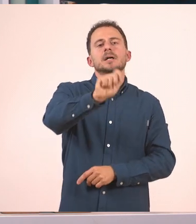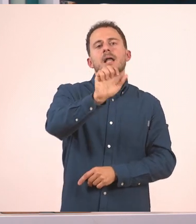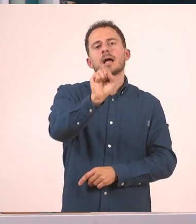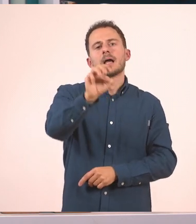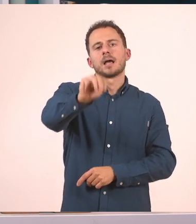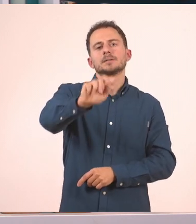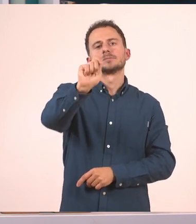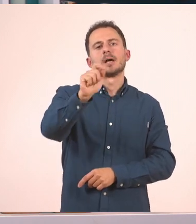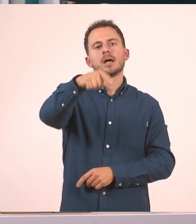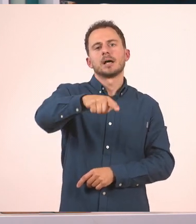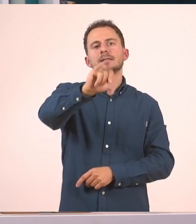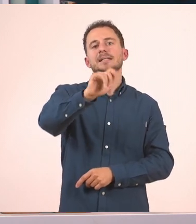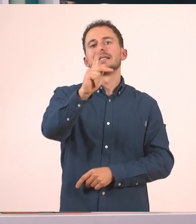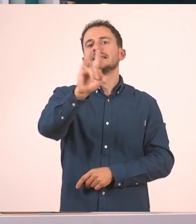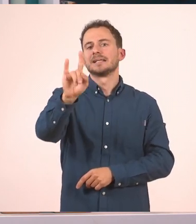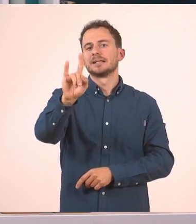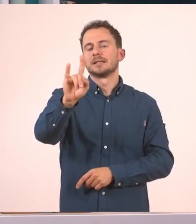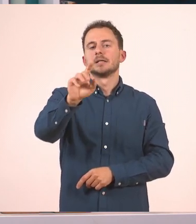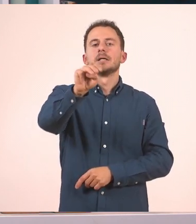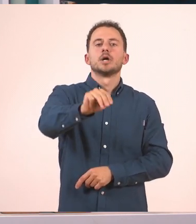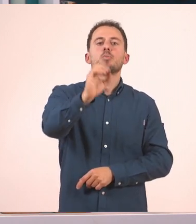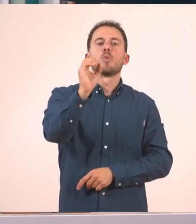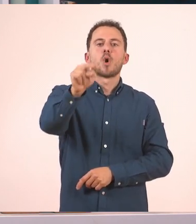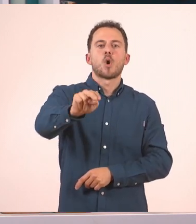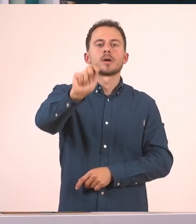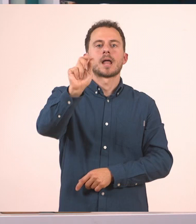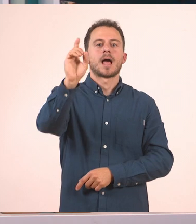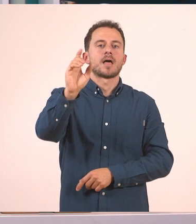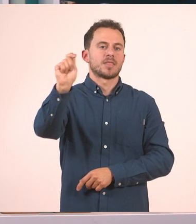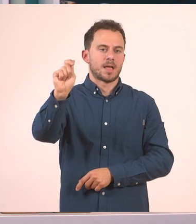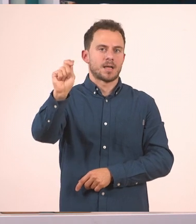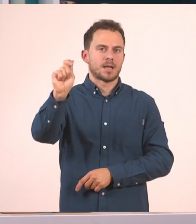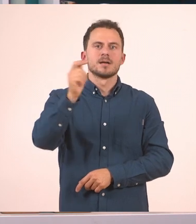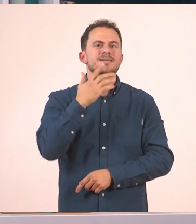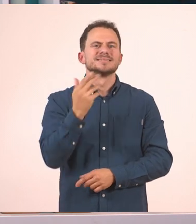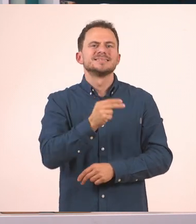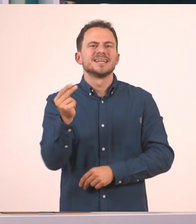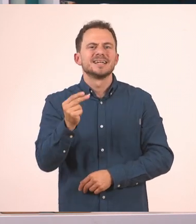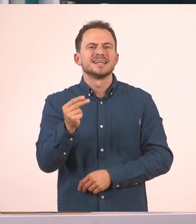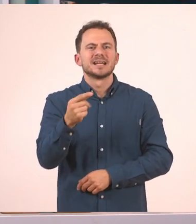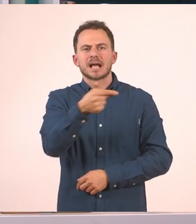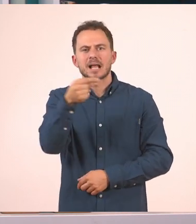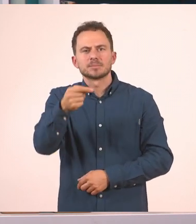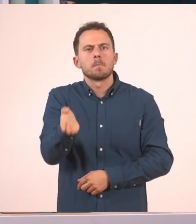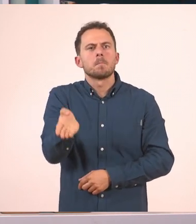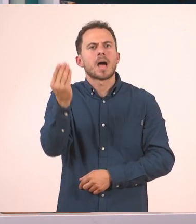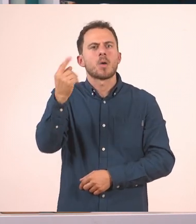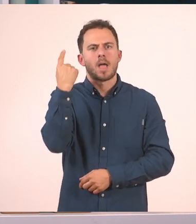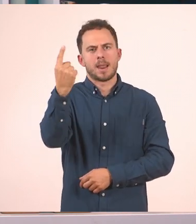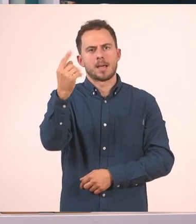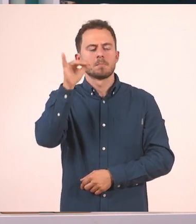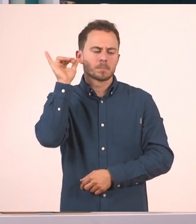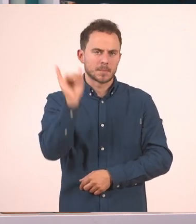1 πάντα είναι η μονάδα. Ένα πράγμα. Ένα παιδί, ένα τετράδιο, ένας